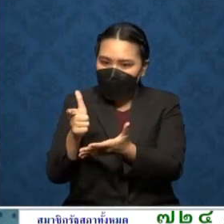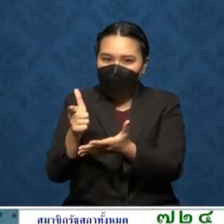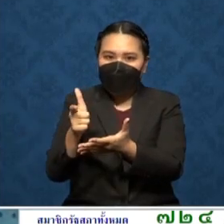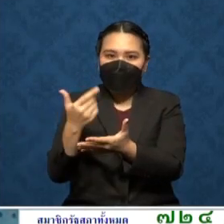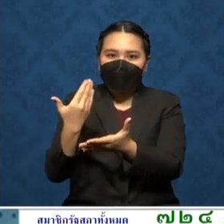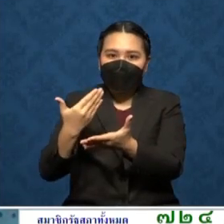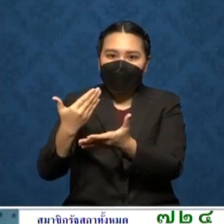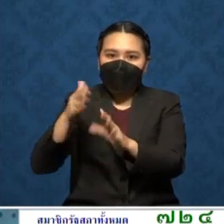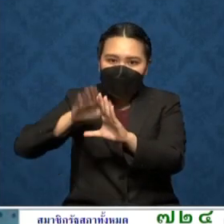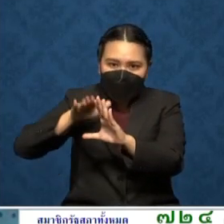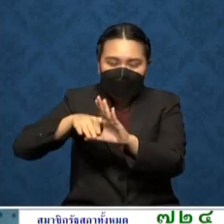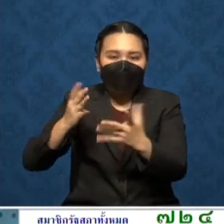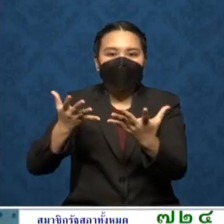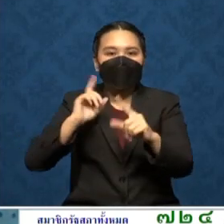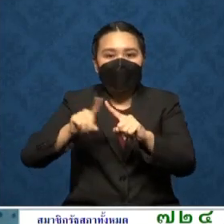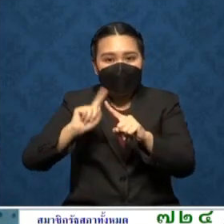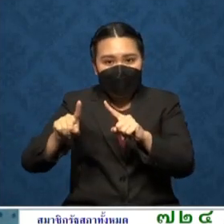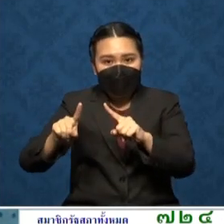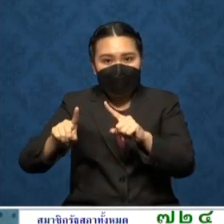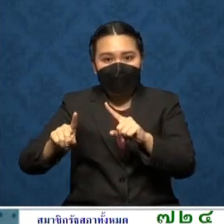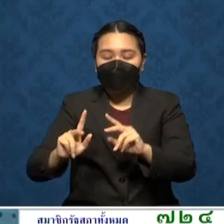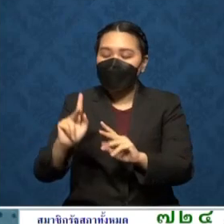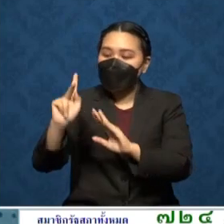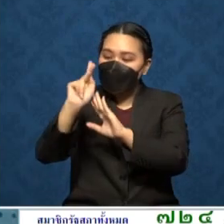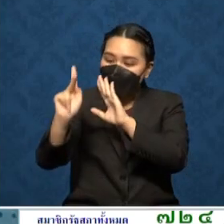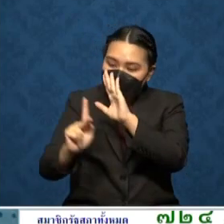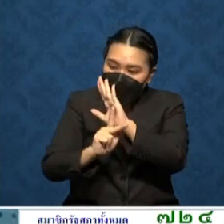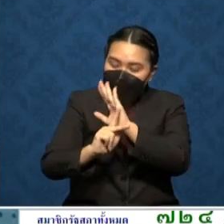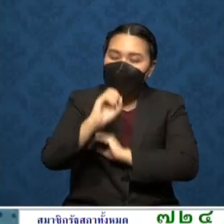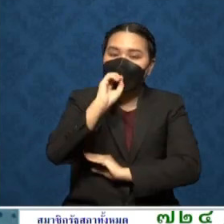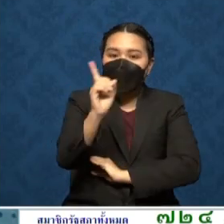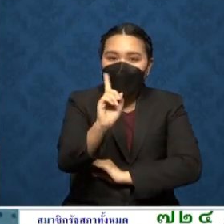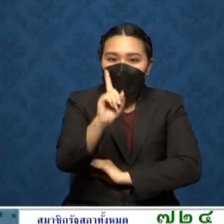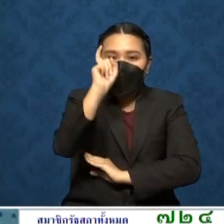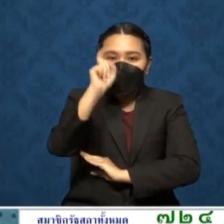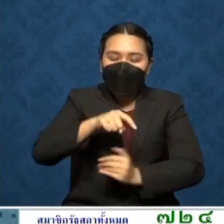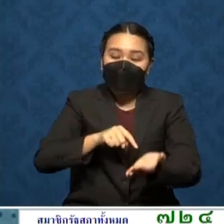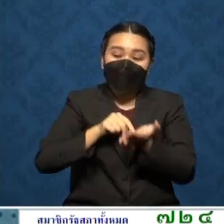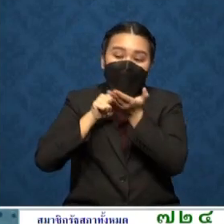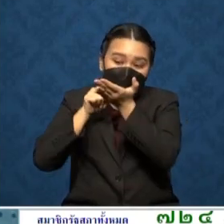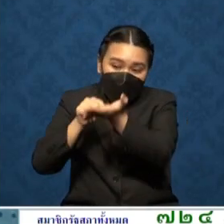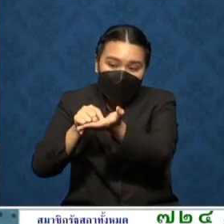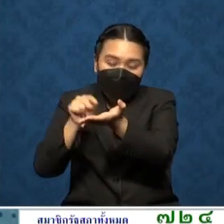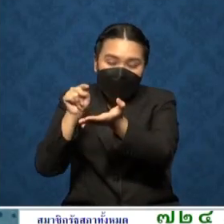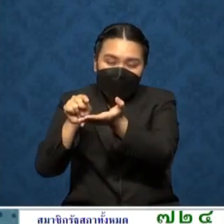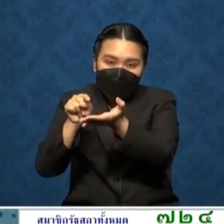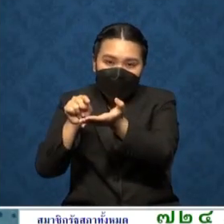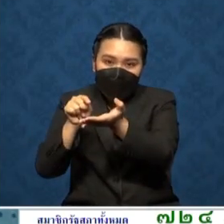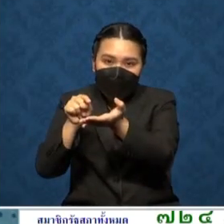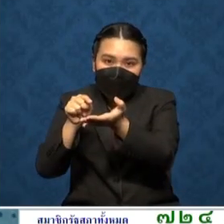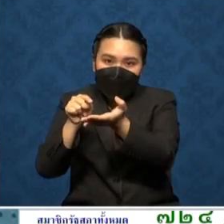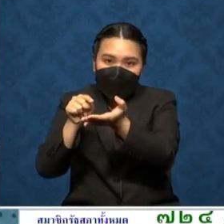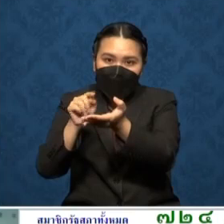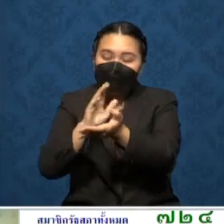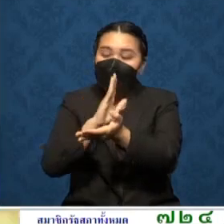ทะเบียนกฎหมายก็ไปเขียนว่าจะต้องยื่นคำร้องพอเ